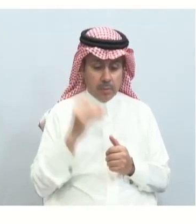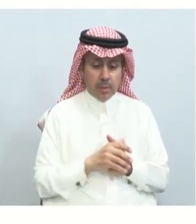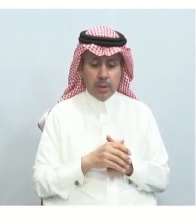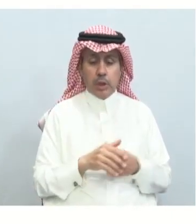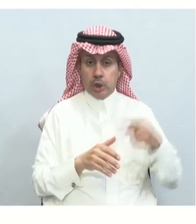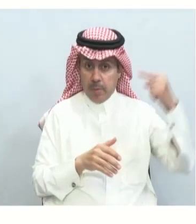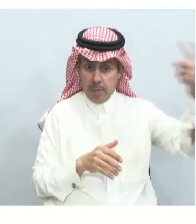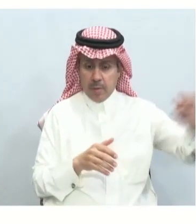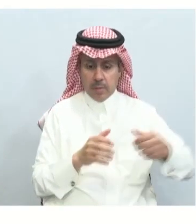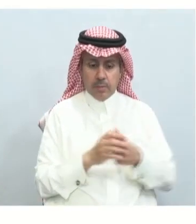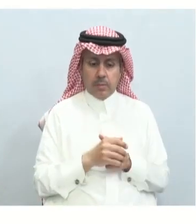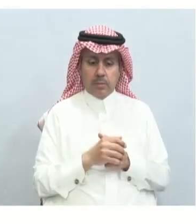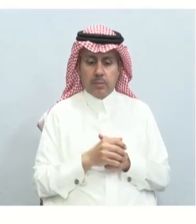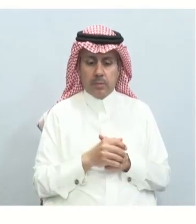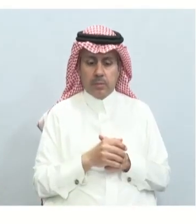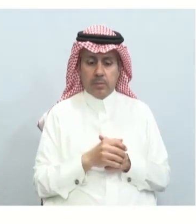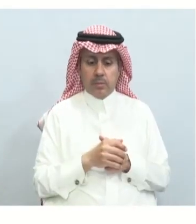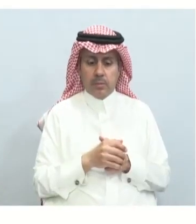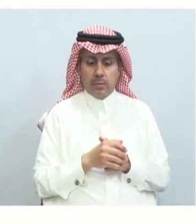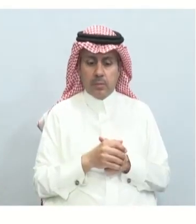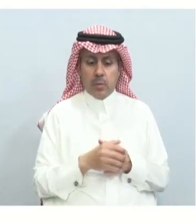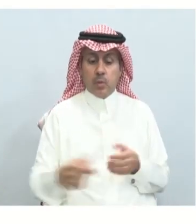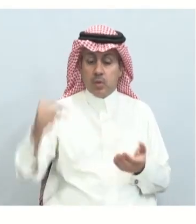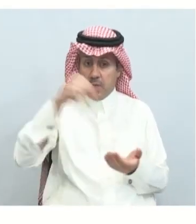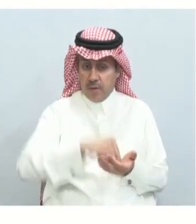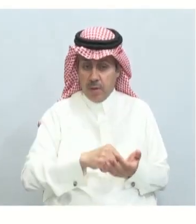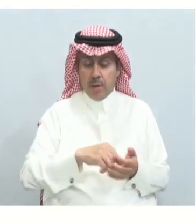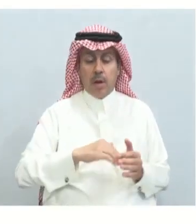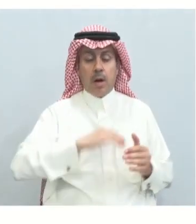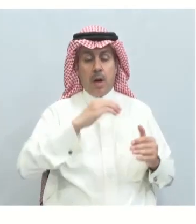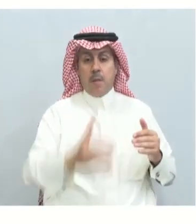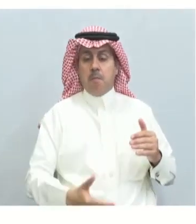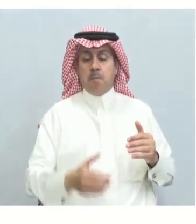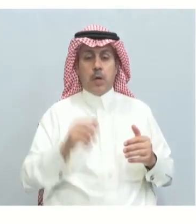اجنبيه اشكال اخر وتزرع اللقيحة